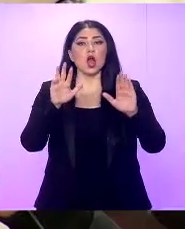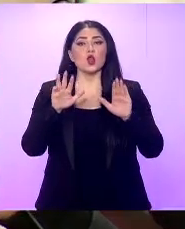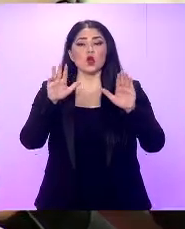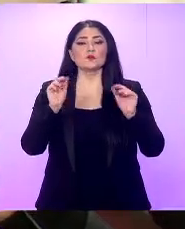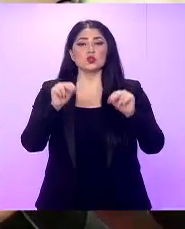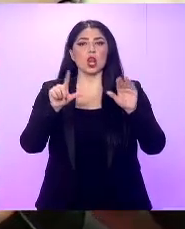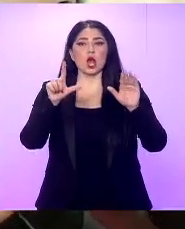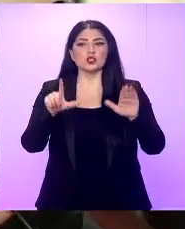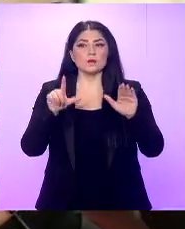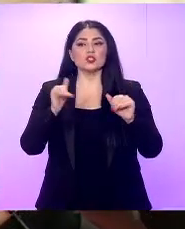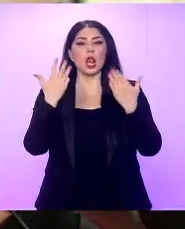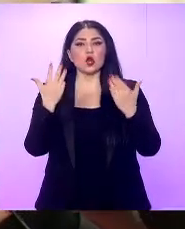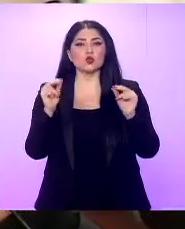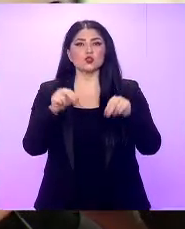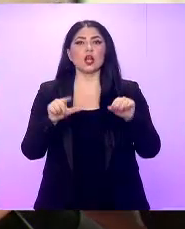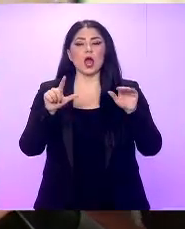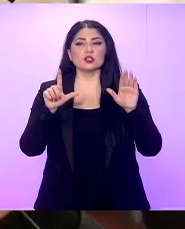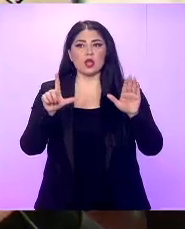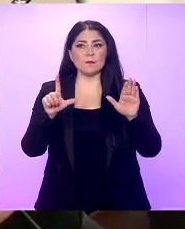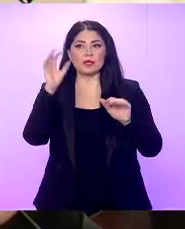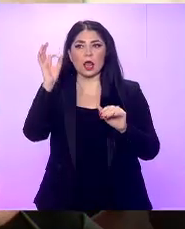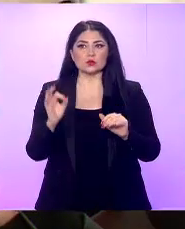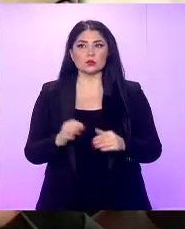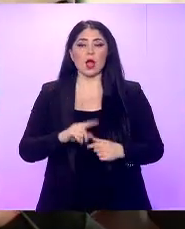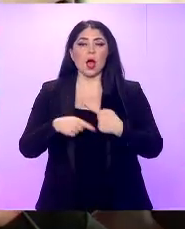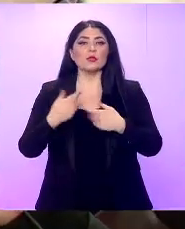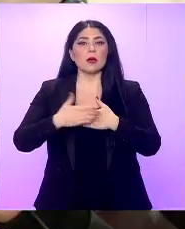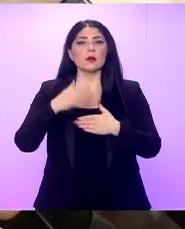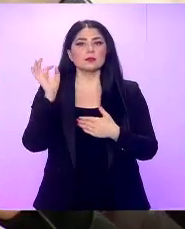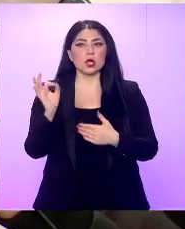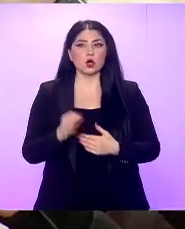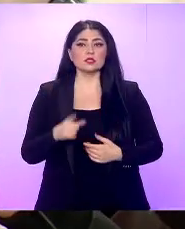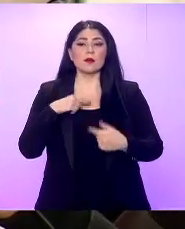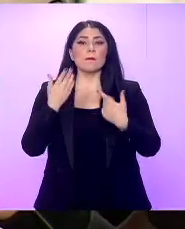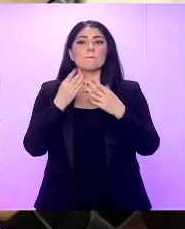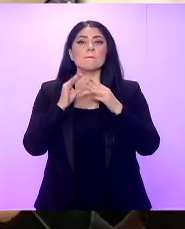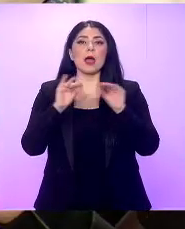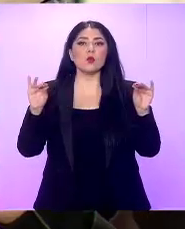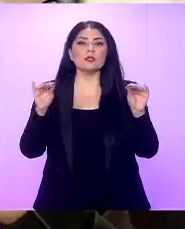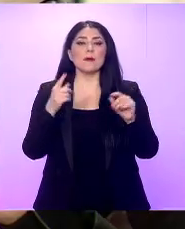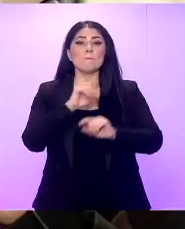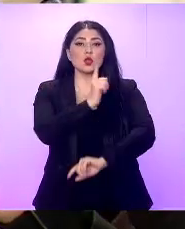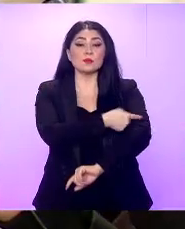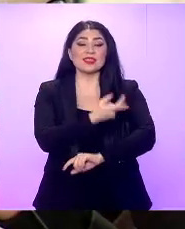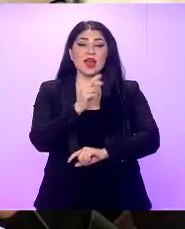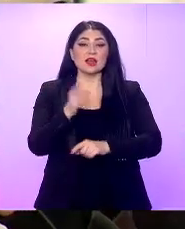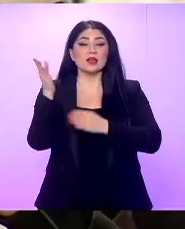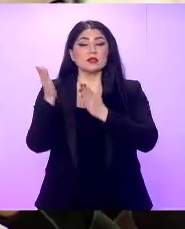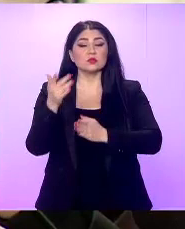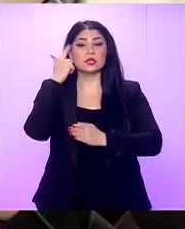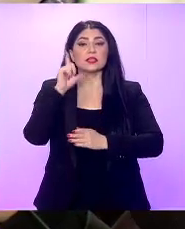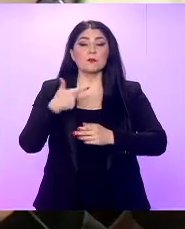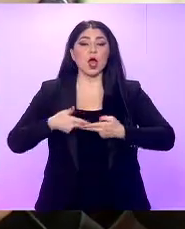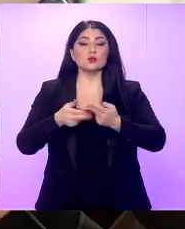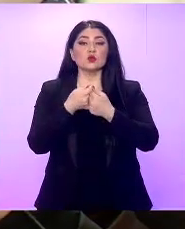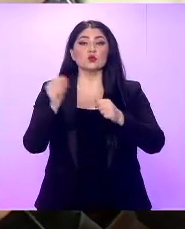la 17 și de la 9 la 7 și apoi, bineînțeles, pentru alimente la 0. Sunt mai multe variante, dar eu mă gândesc că trebuie să ajutăm